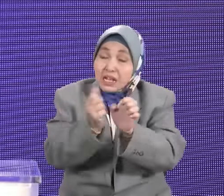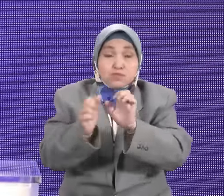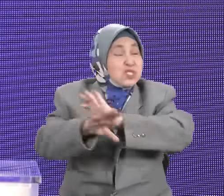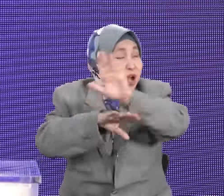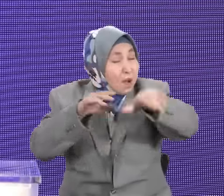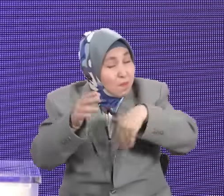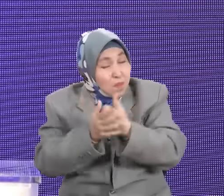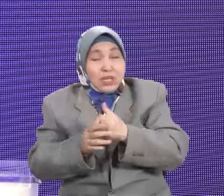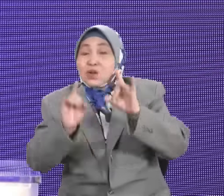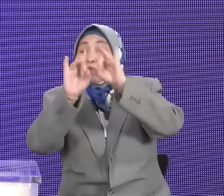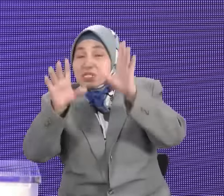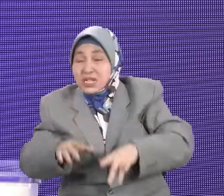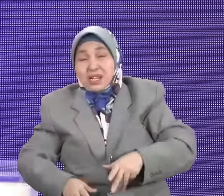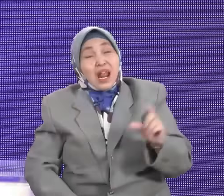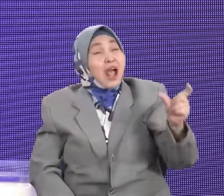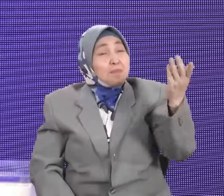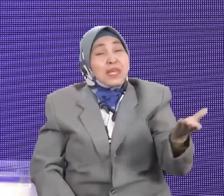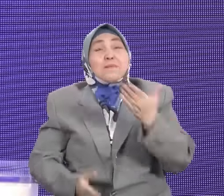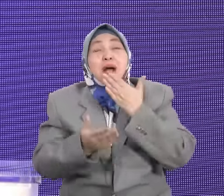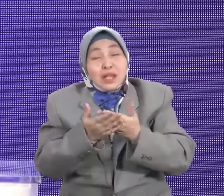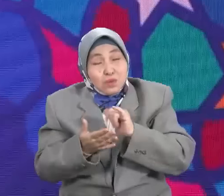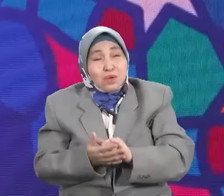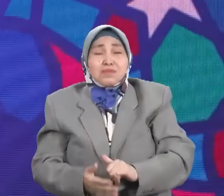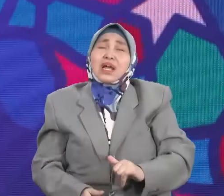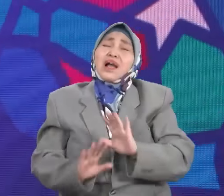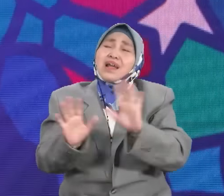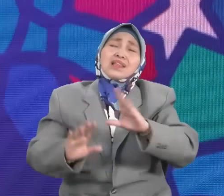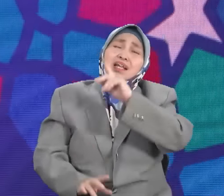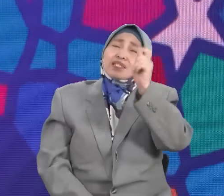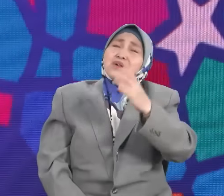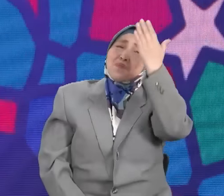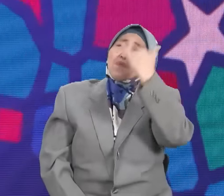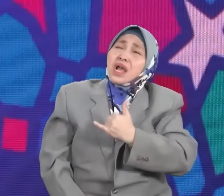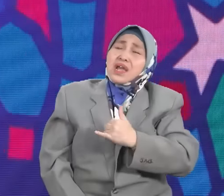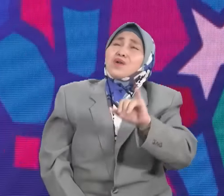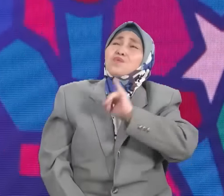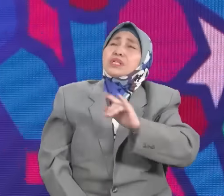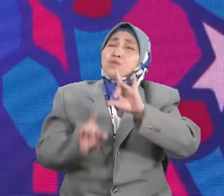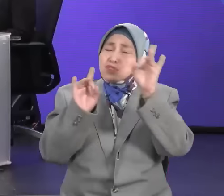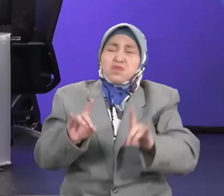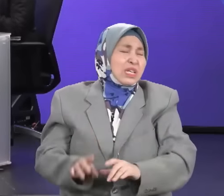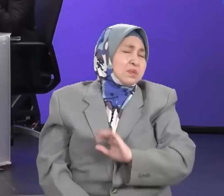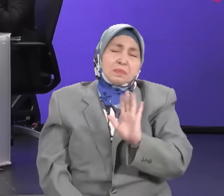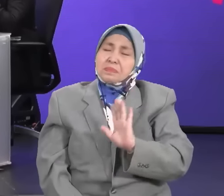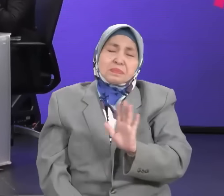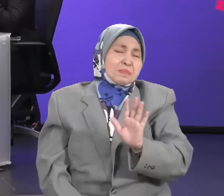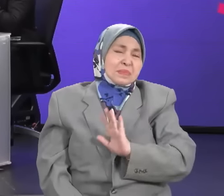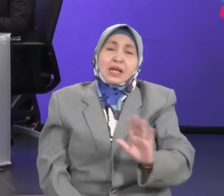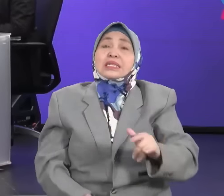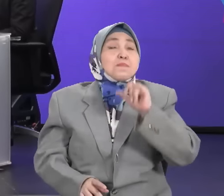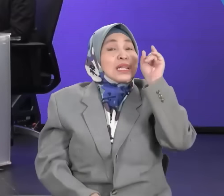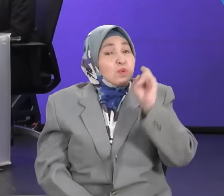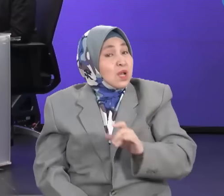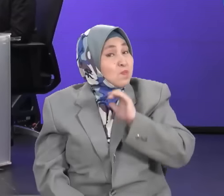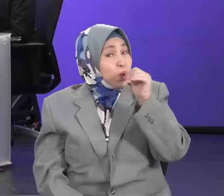Nabi yang baik pun diuji Jangan pula kita mengapa aku diuji itu sebenarnya soalan yang tak beli tak sah Ya maksudnya sepatunya